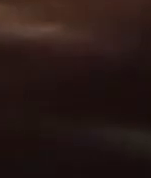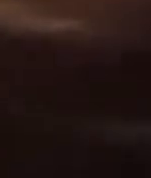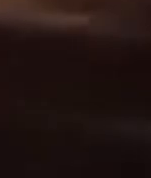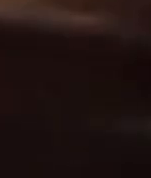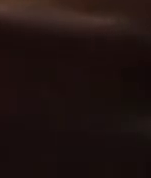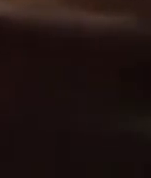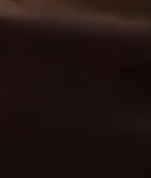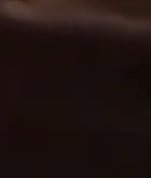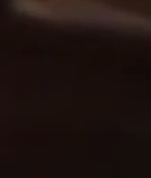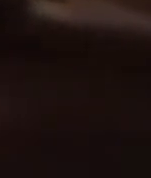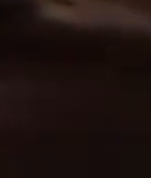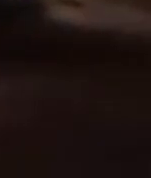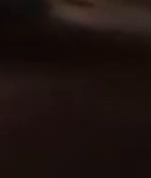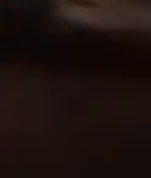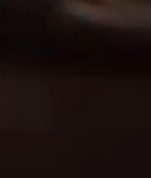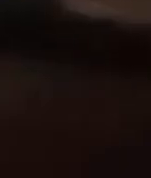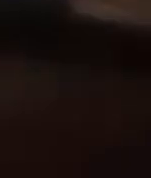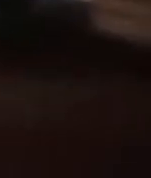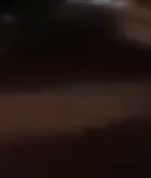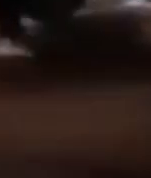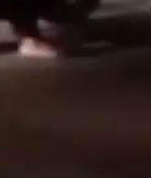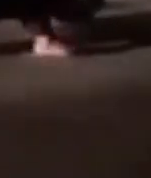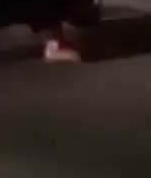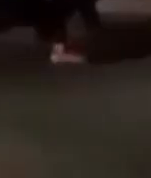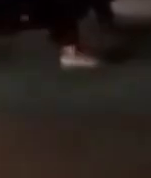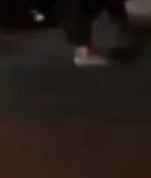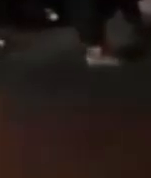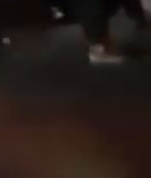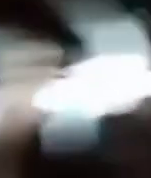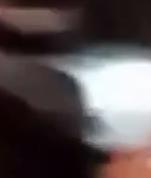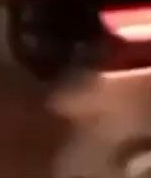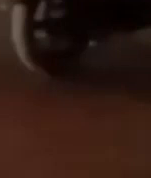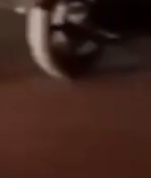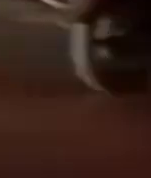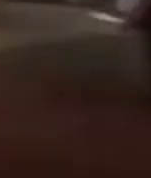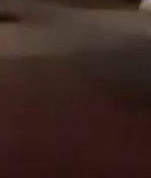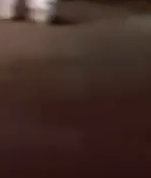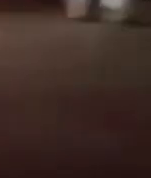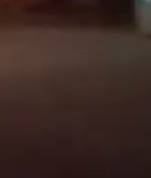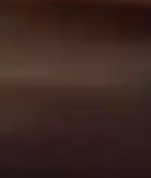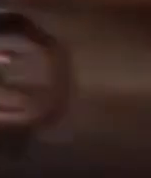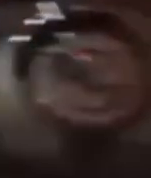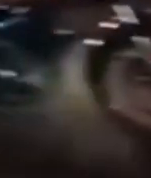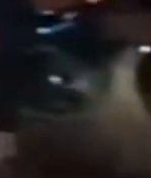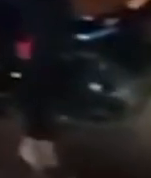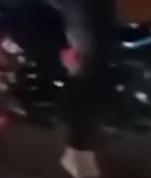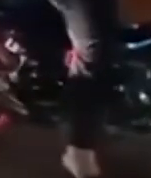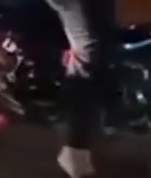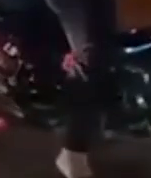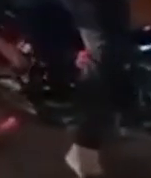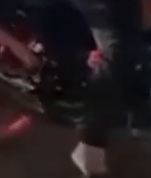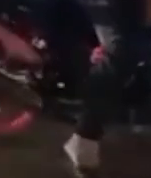Kecamatan Sekampung Udik, Sabtu malam. Kepada polisi, massa menuntut pelaku dan provokator yang mengakibatkan kematian korban S